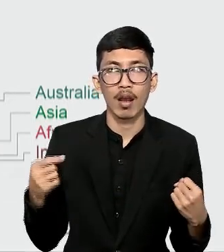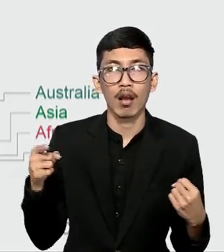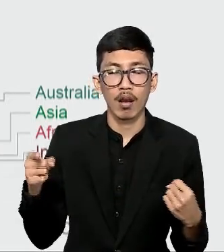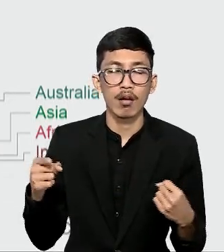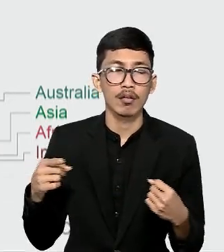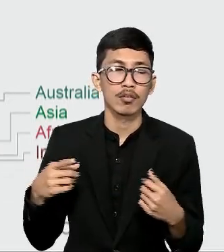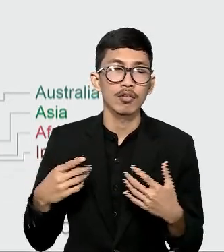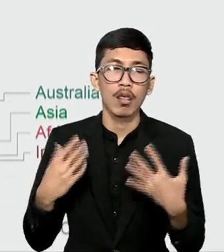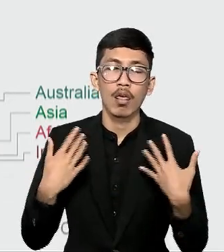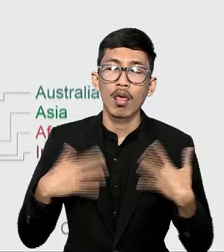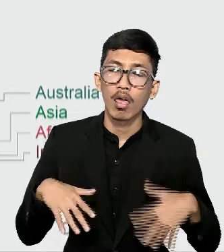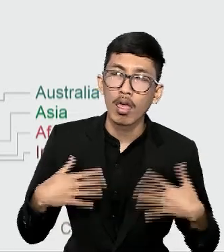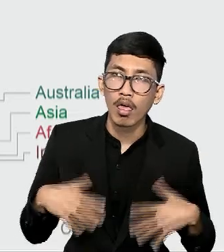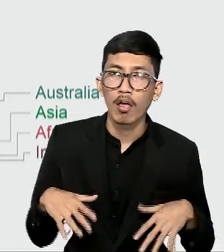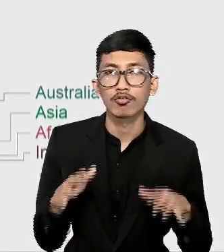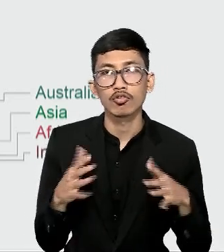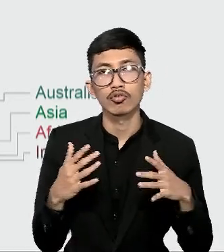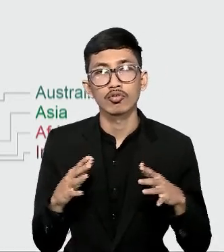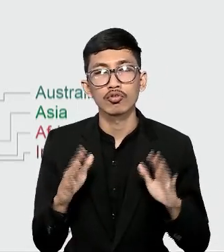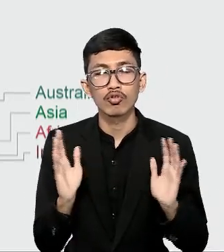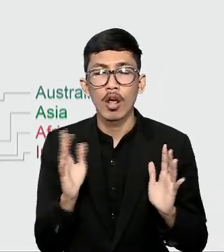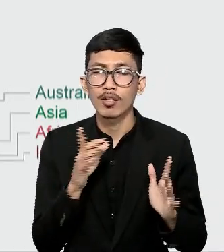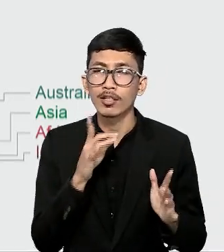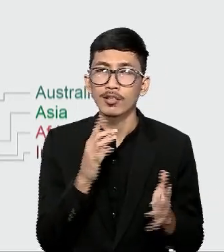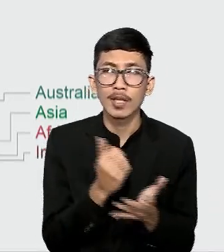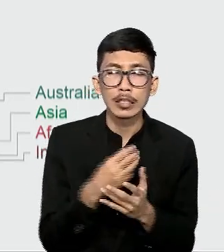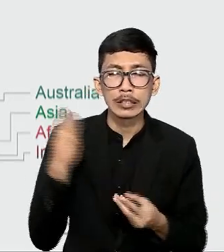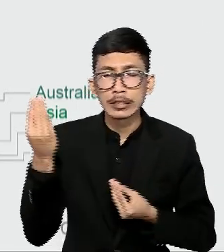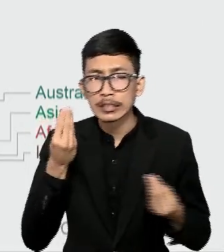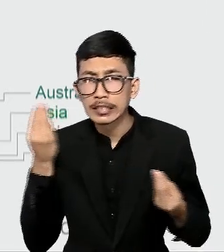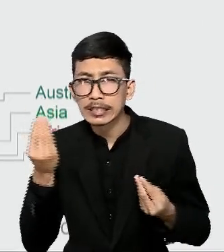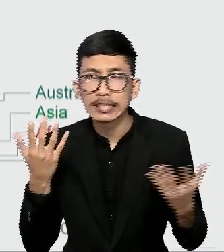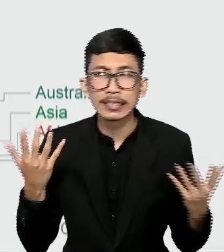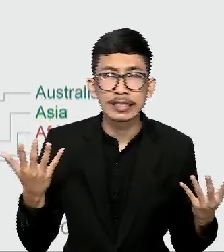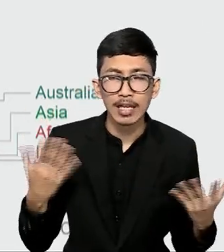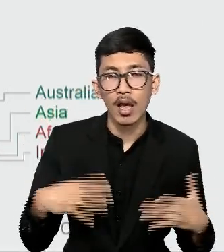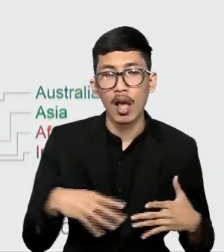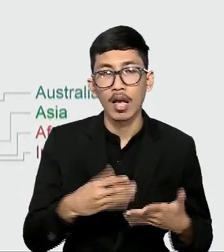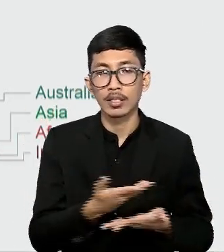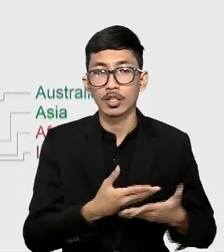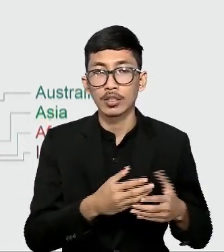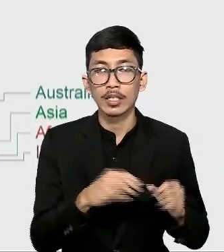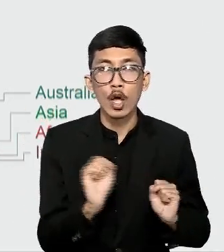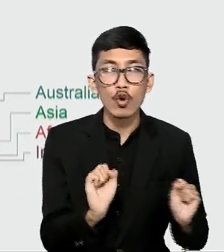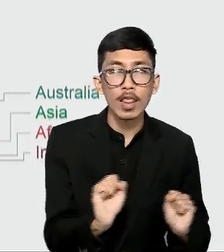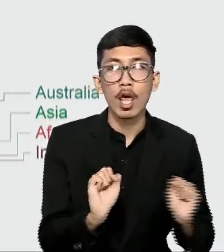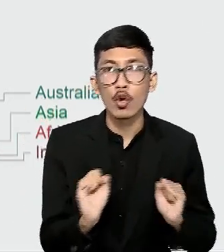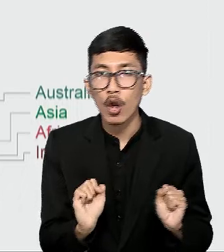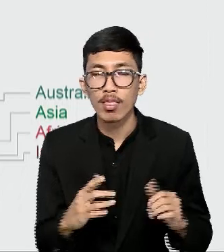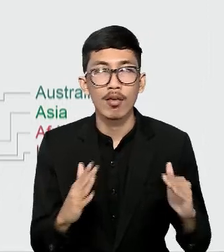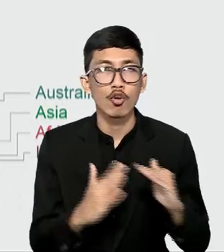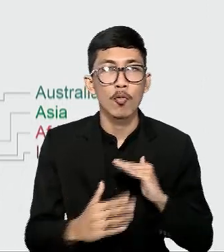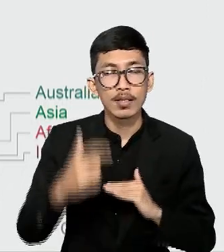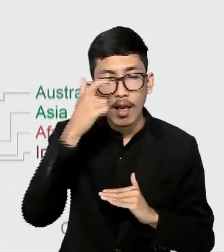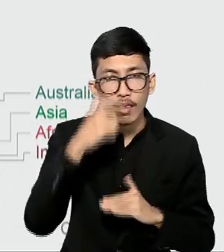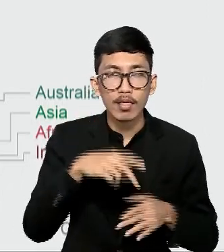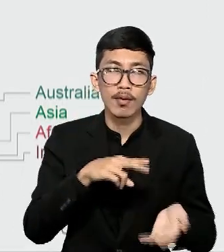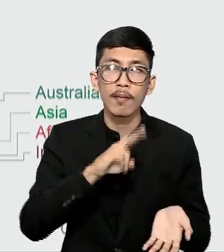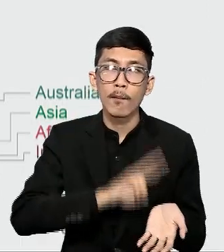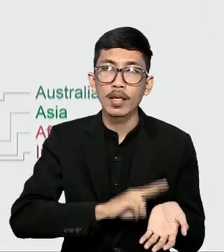kewalahan jadi tindakan-tindakan yang non darurat ditunda karena mereka memprioritaskan tentu masa itu masyarakat ini